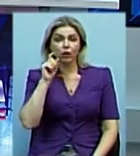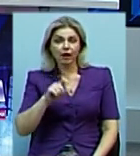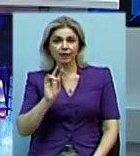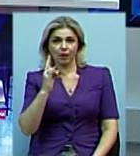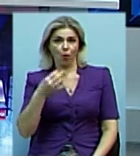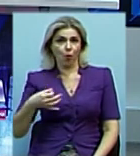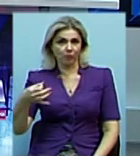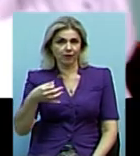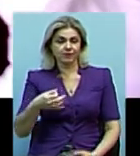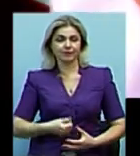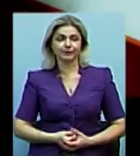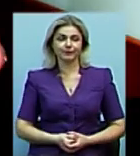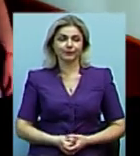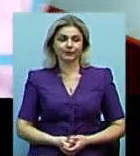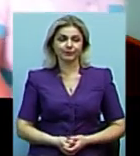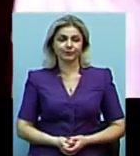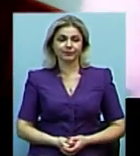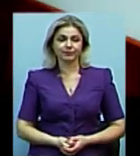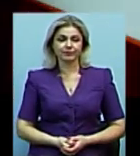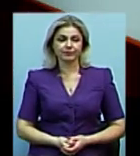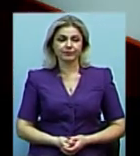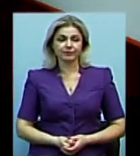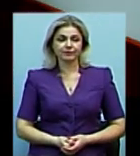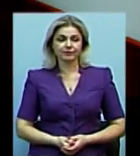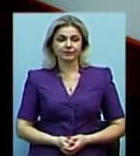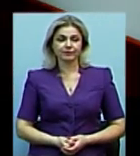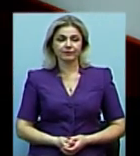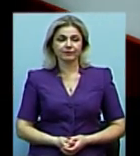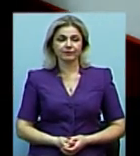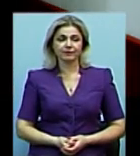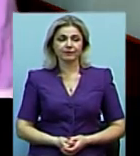Миколаївській області. На вулицю, на вулицю.